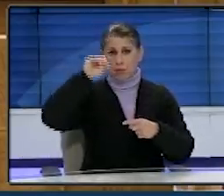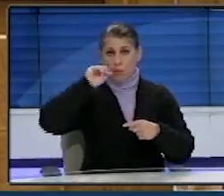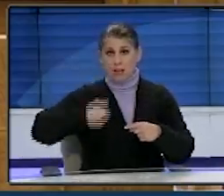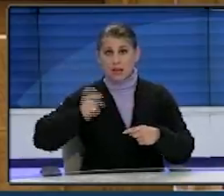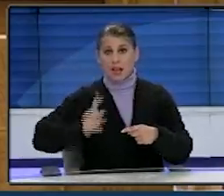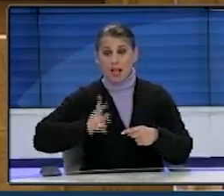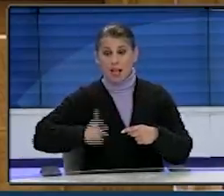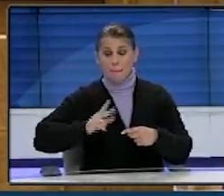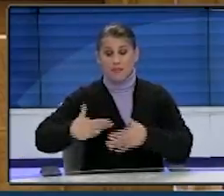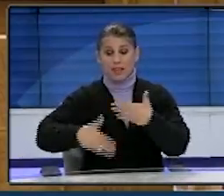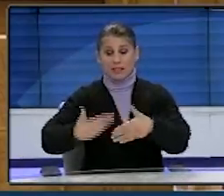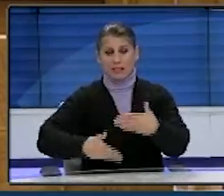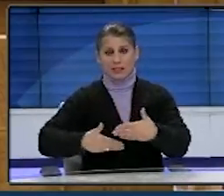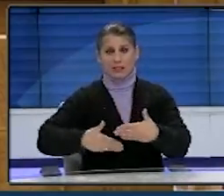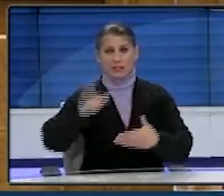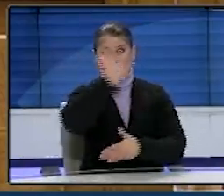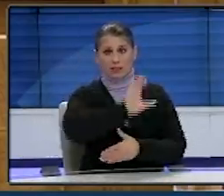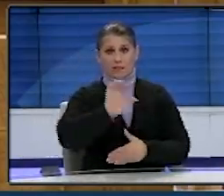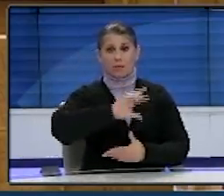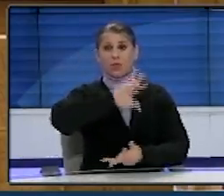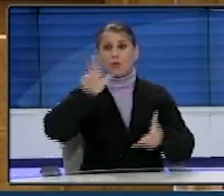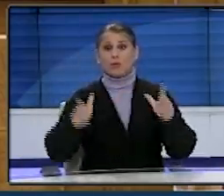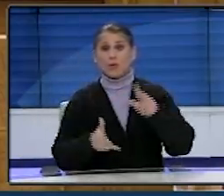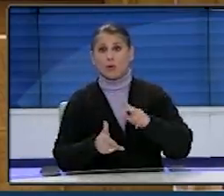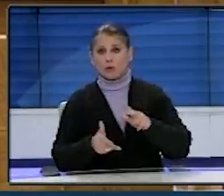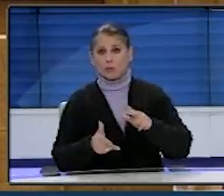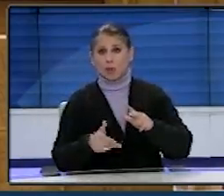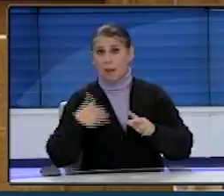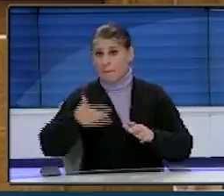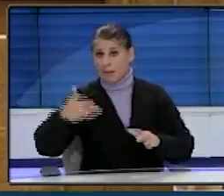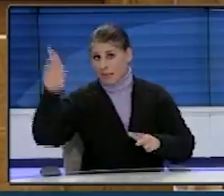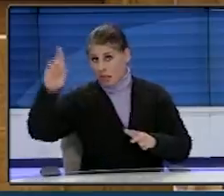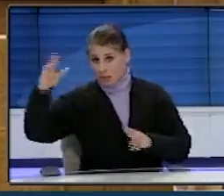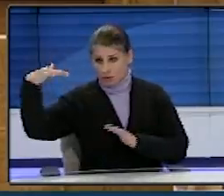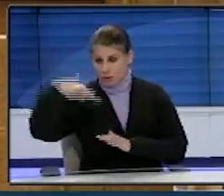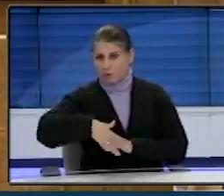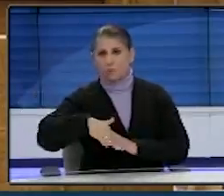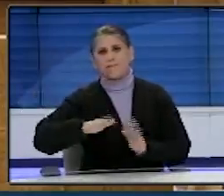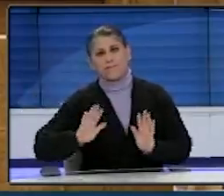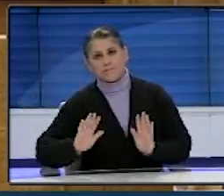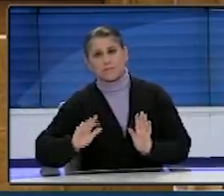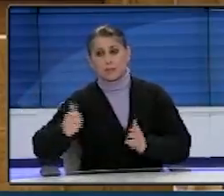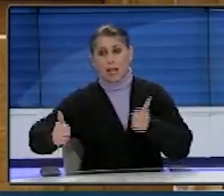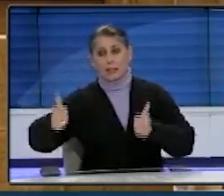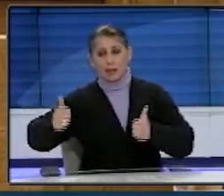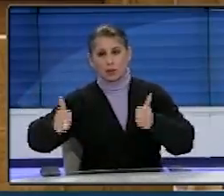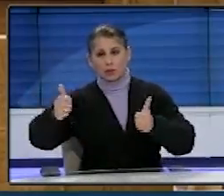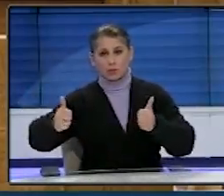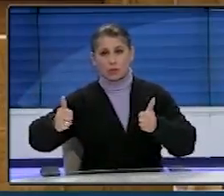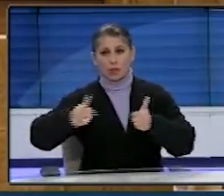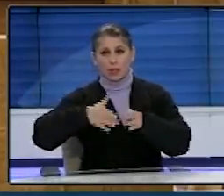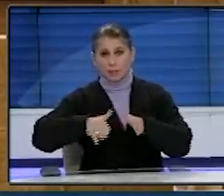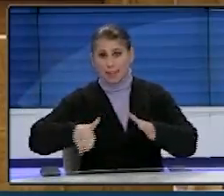επικίνδυνες εξελίξεις για τους λαούς της Ευρώπης, για όλο τον κόσμο, μετά τη ρώσικη εισβολή, καθώς ο ανταγωνισμός,